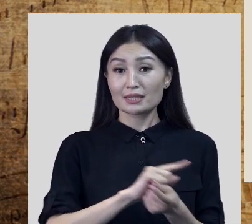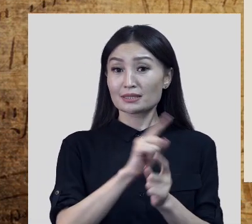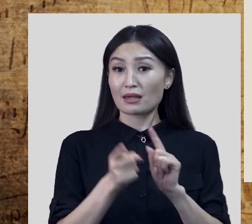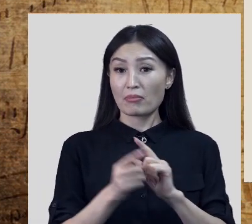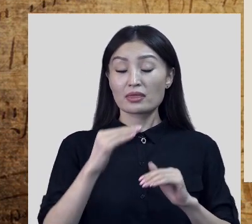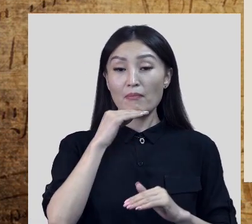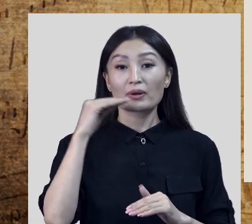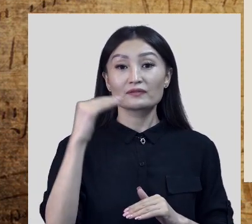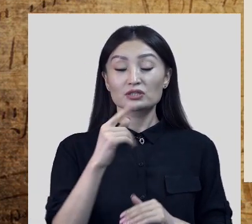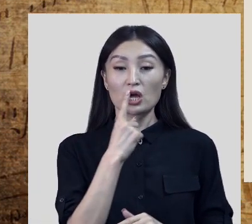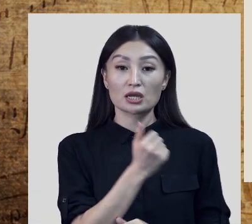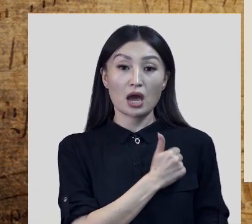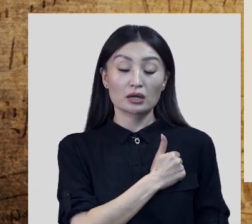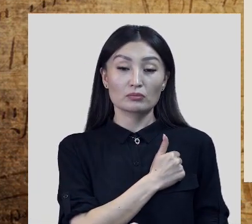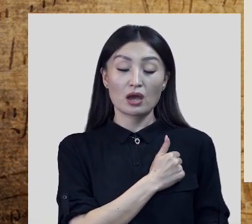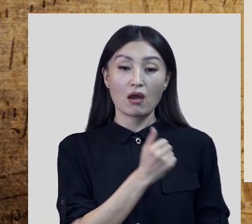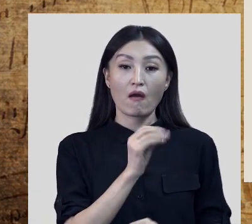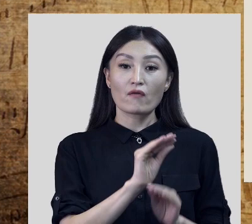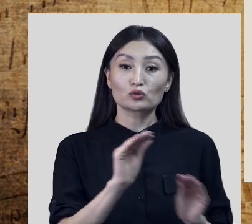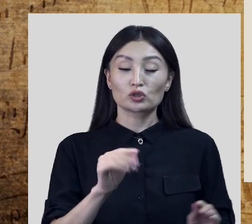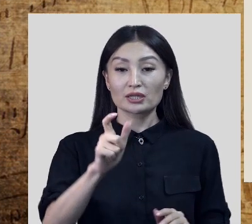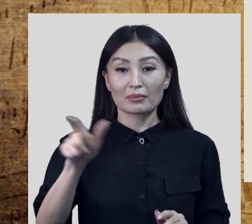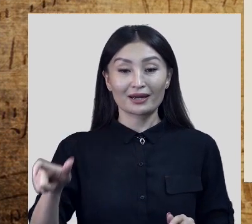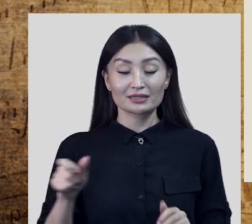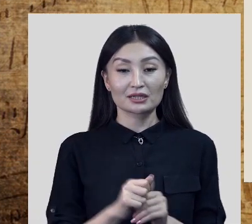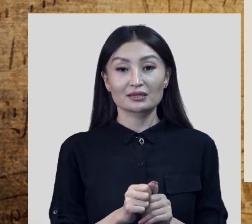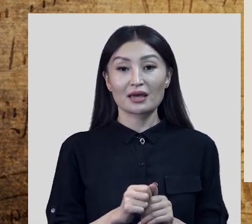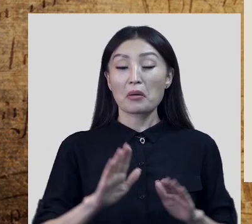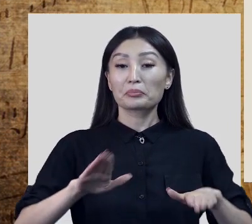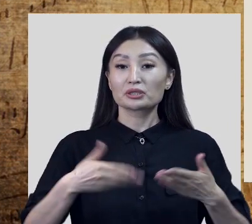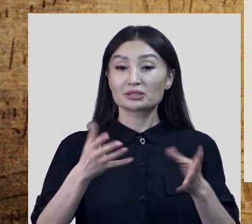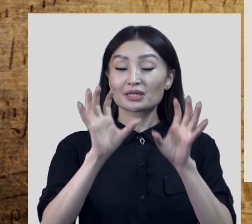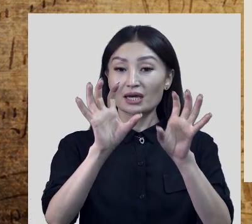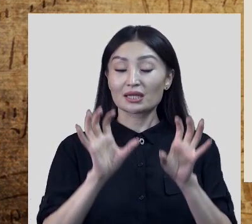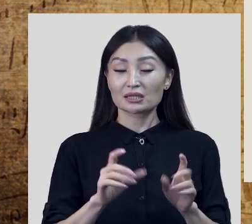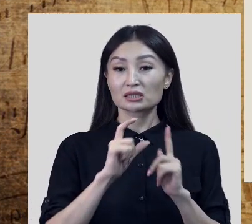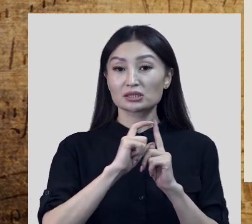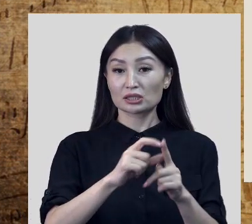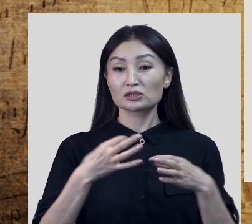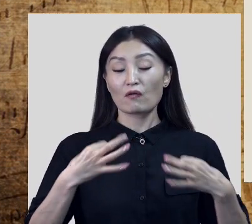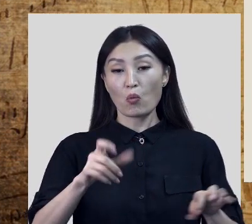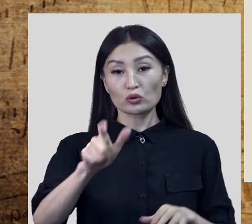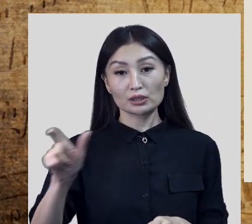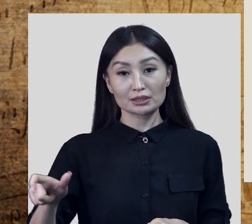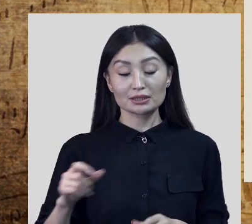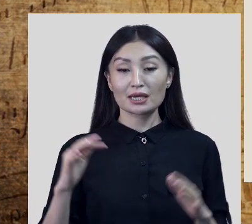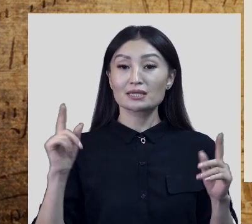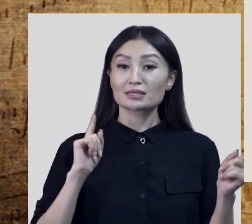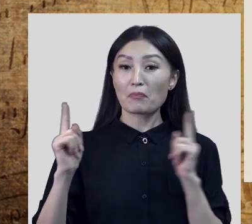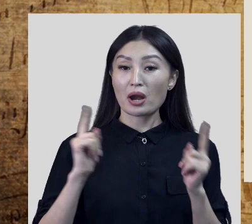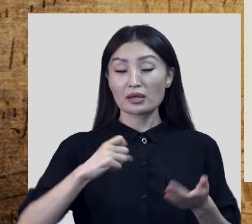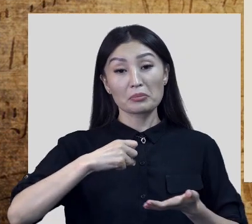профессиональная армии вооружением граждан предоставление законодательной гарантий свободы личности собраний